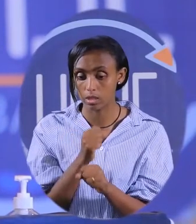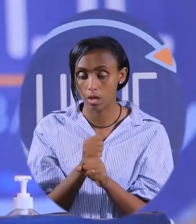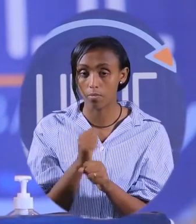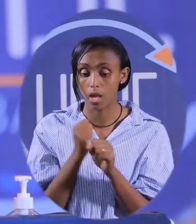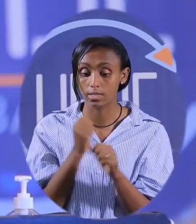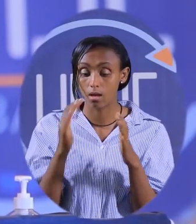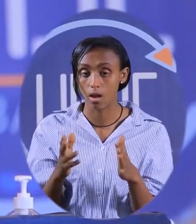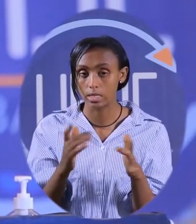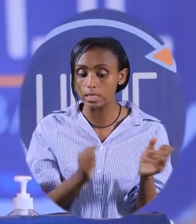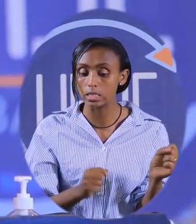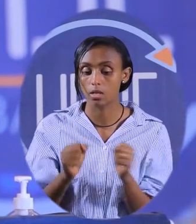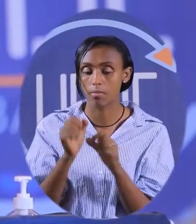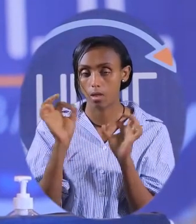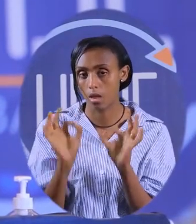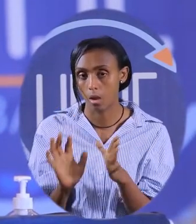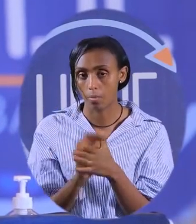የለም።